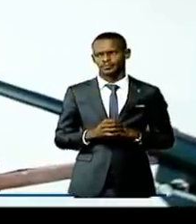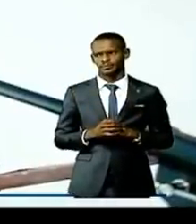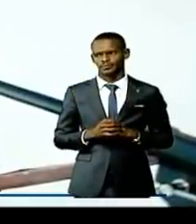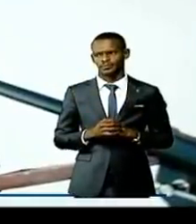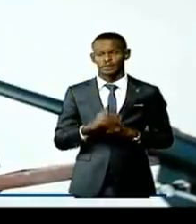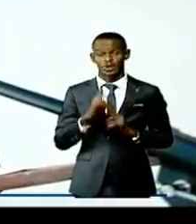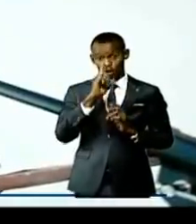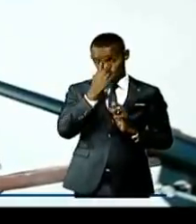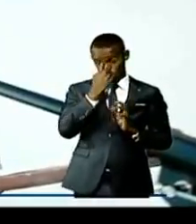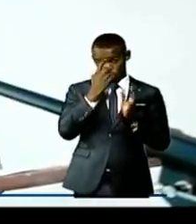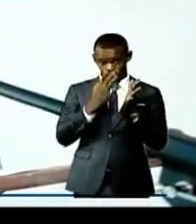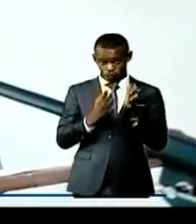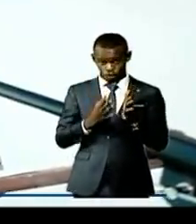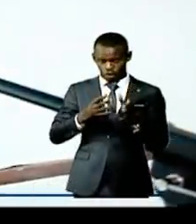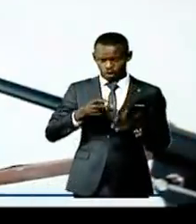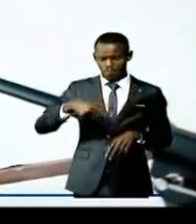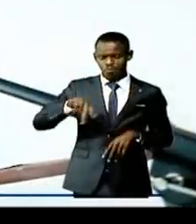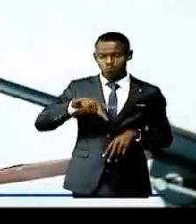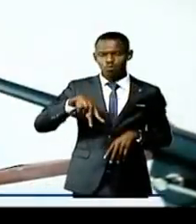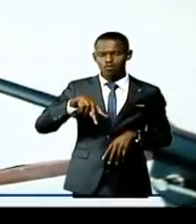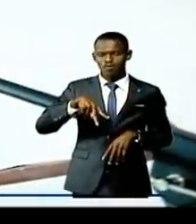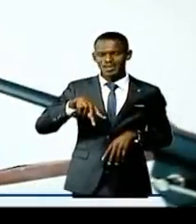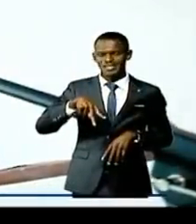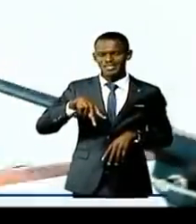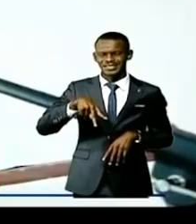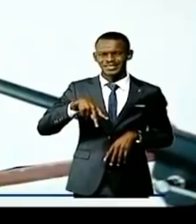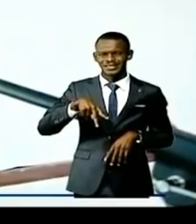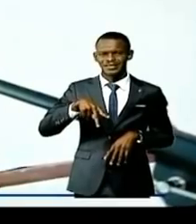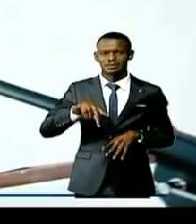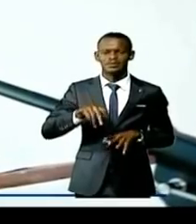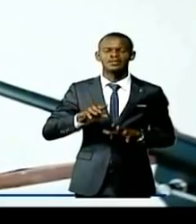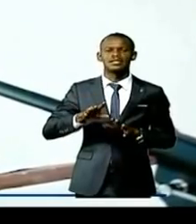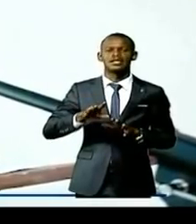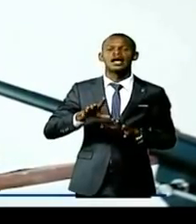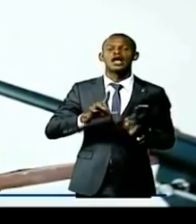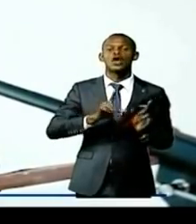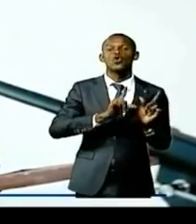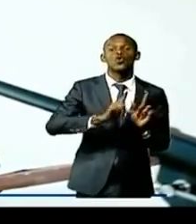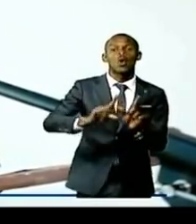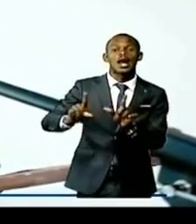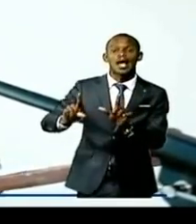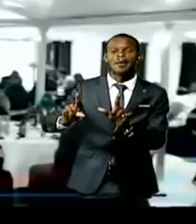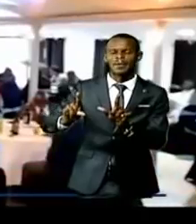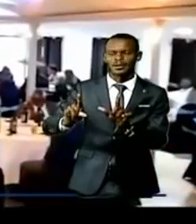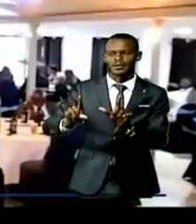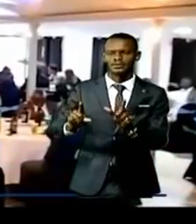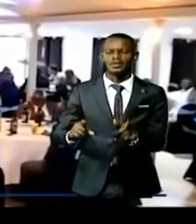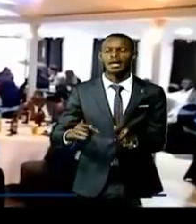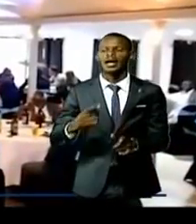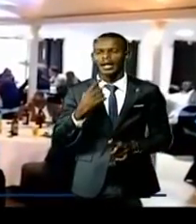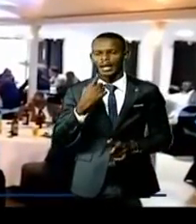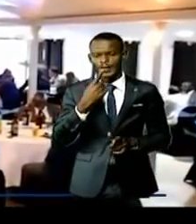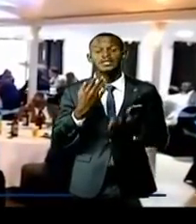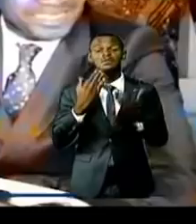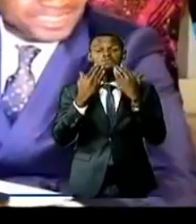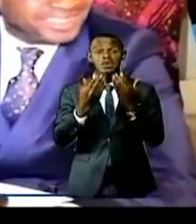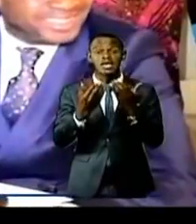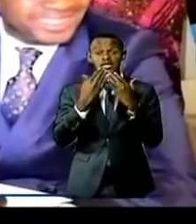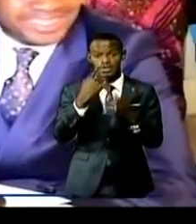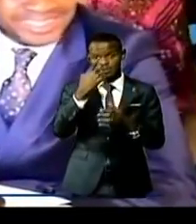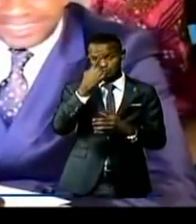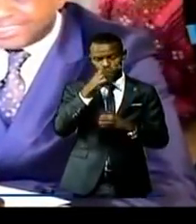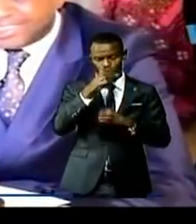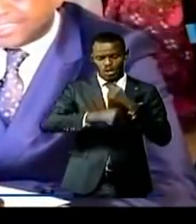du Lualaba, Fifi Masuka Saini, a rendu grâce à Dieu pour cette nouvelle année 2022, tout en invitant ses hôtes à